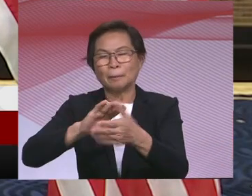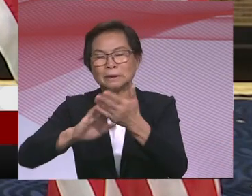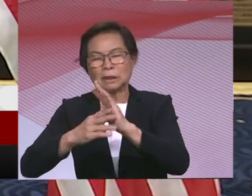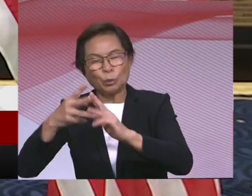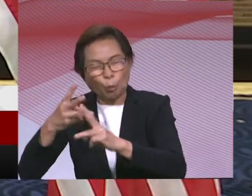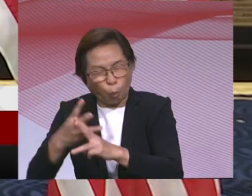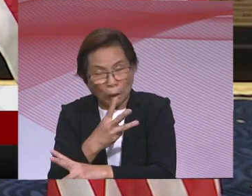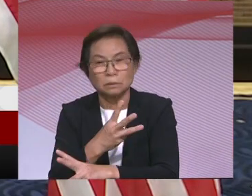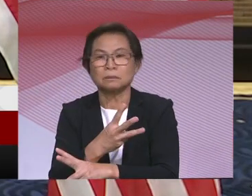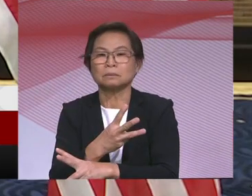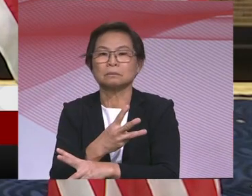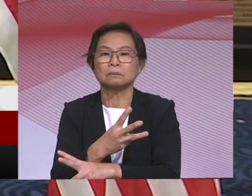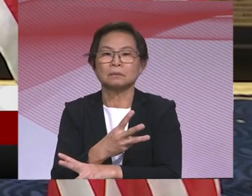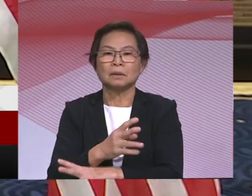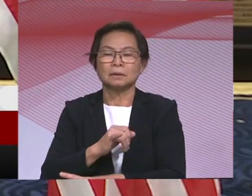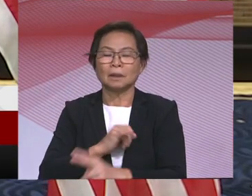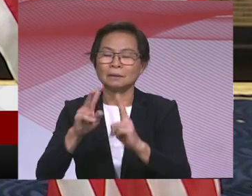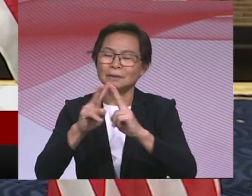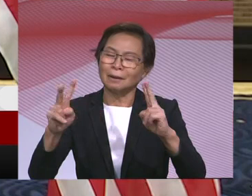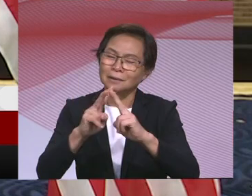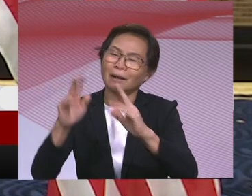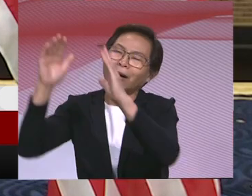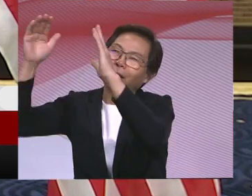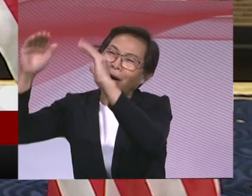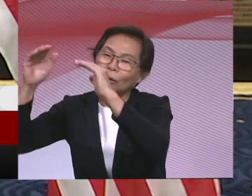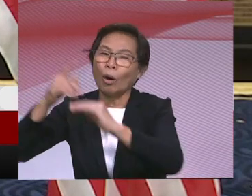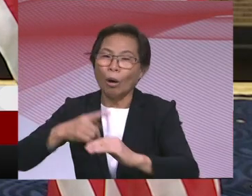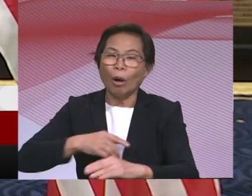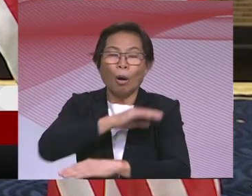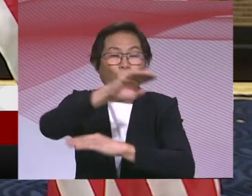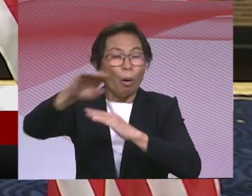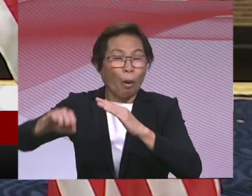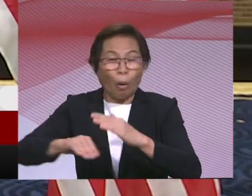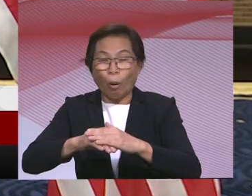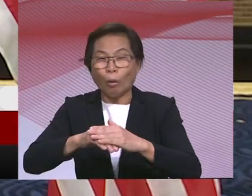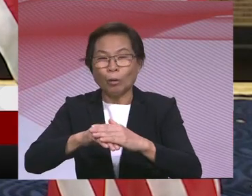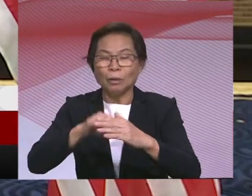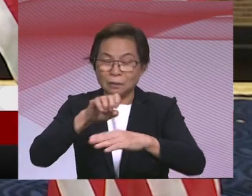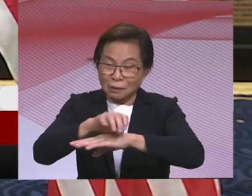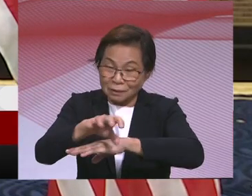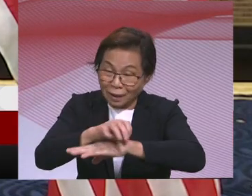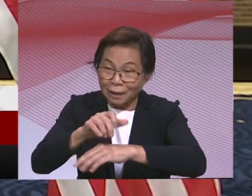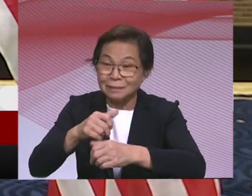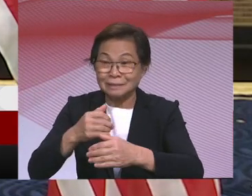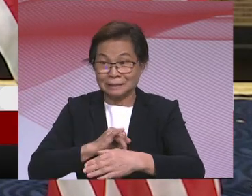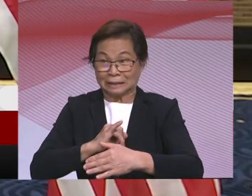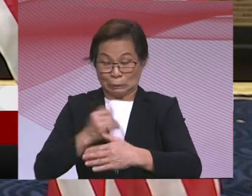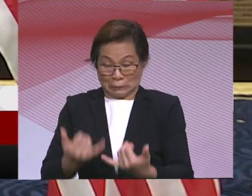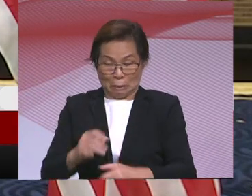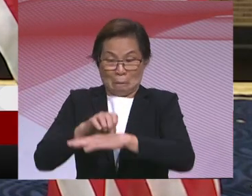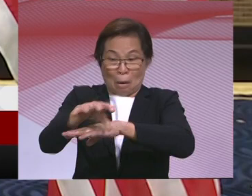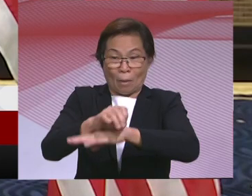menjadi lebih truk Saya sangat berharap agar segala nasehat dan peringatan yang saya sampaikan hal ini